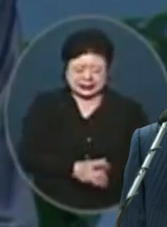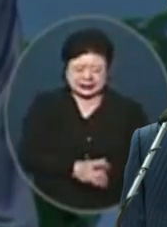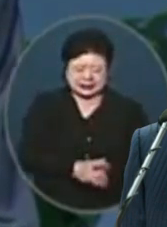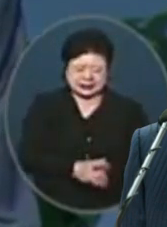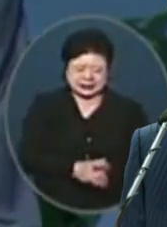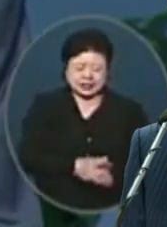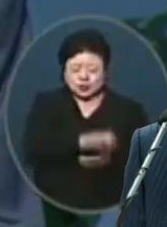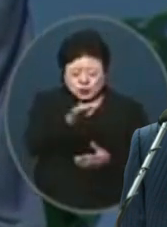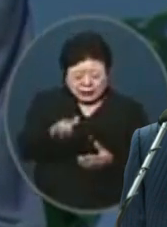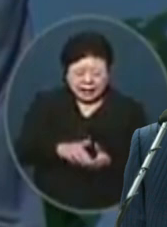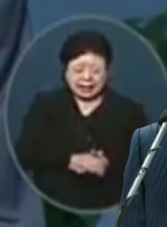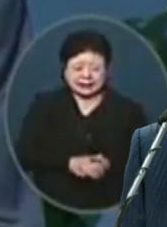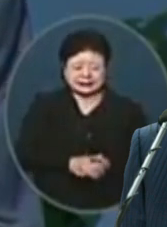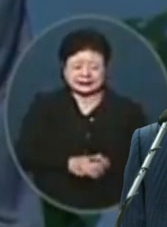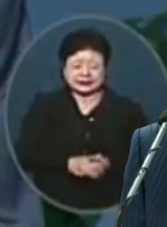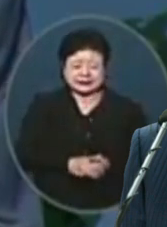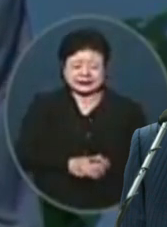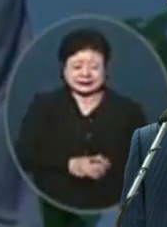우리가